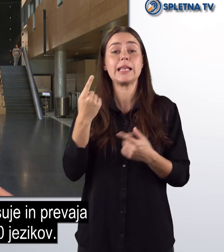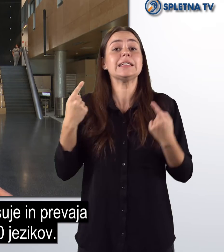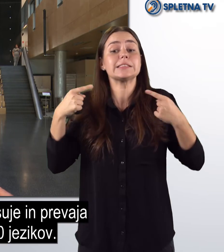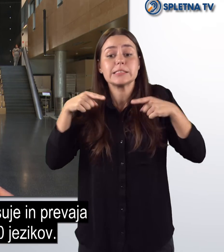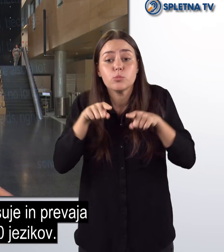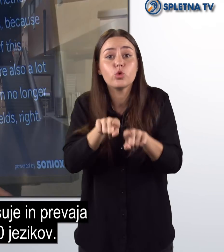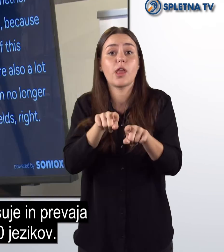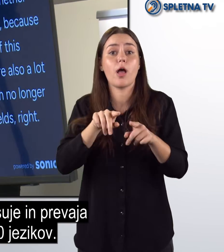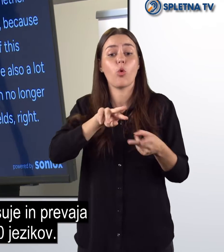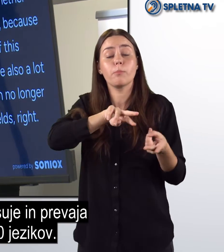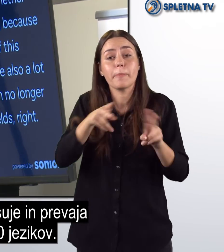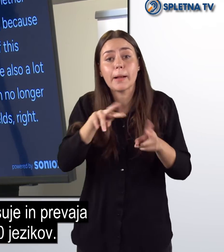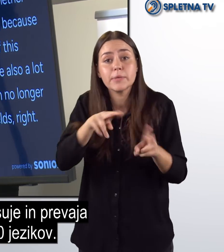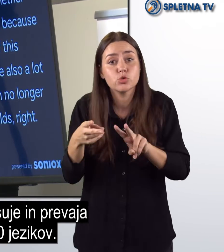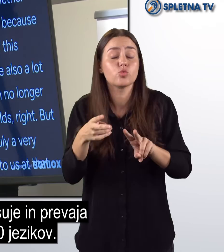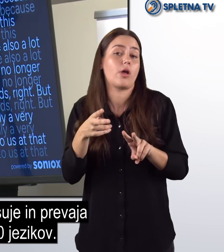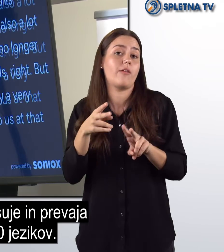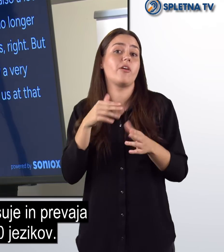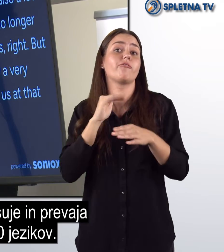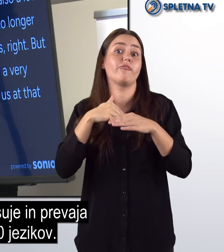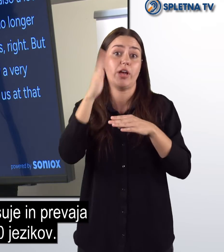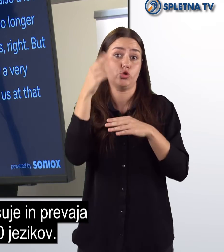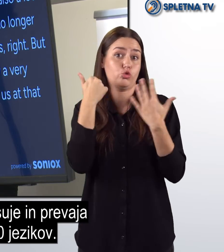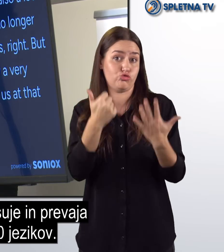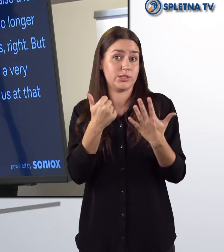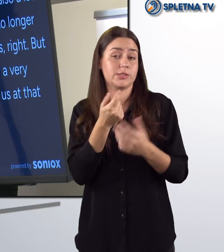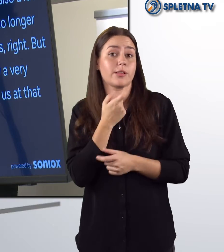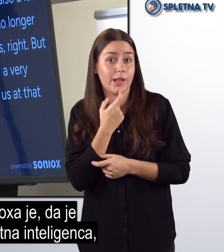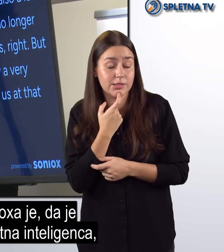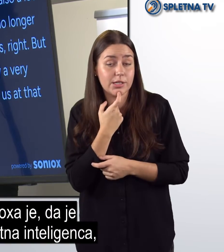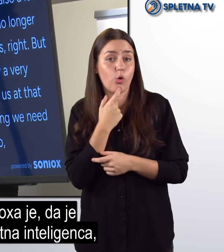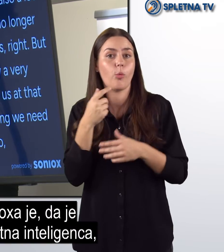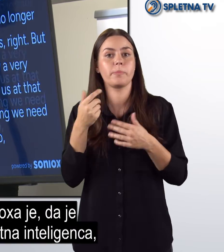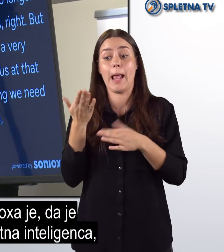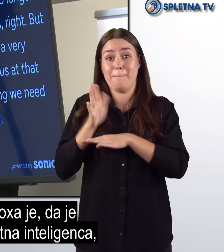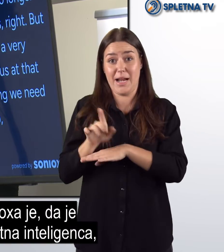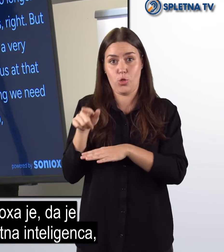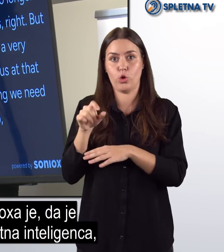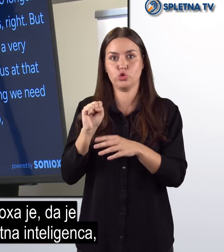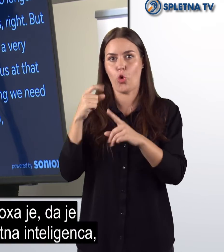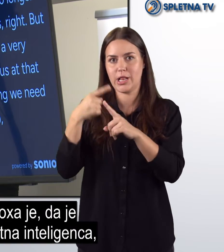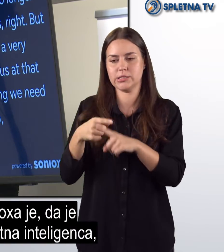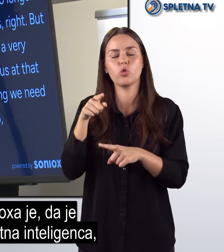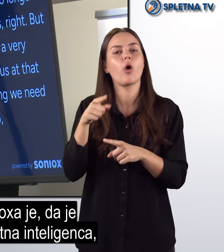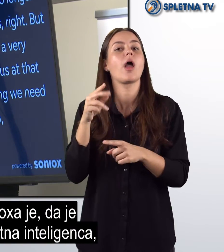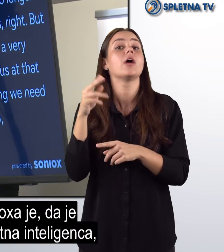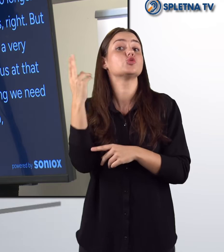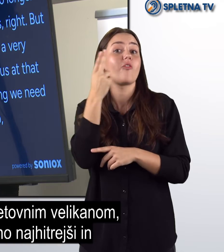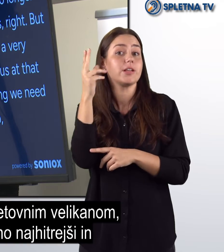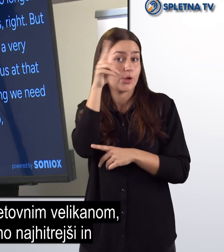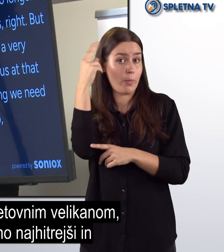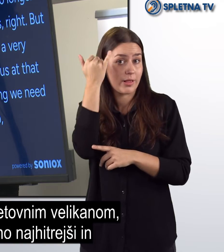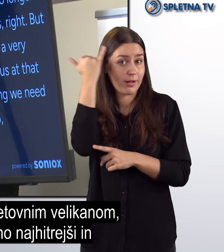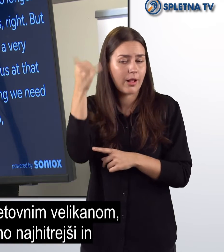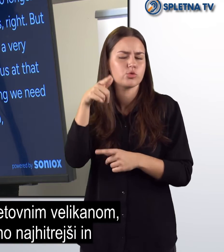simultano prepisuje in prevaja v več kot 60 jezikov. Prednost Sonioxa je prvič, da je to slovenska umetna inteligenca,